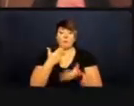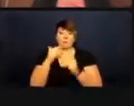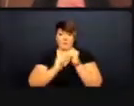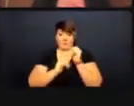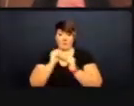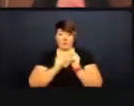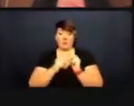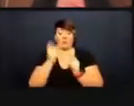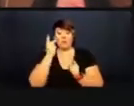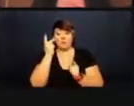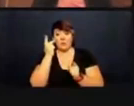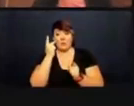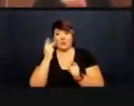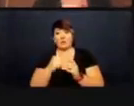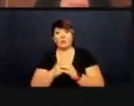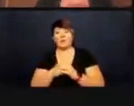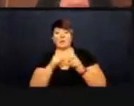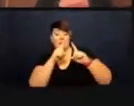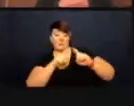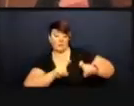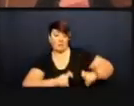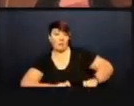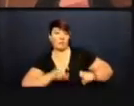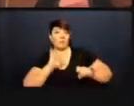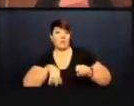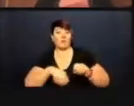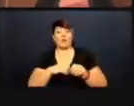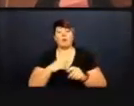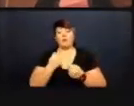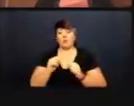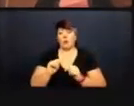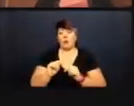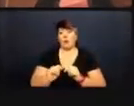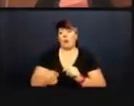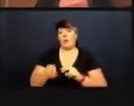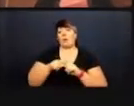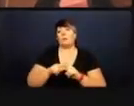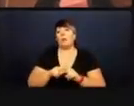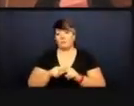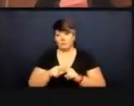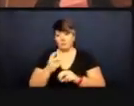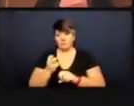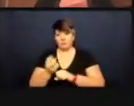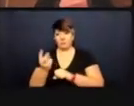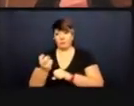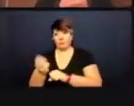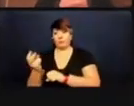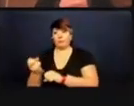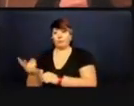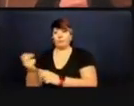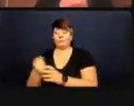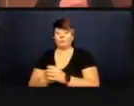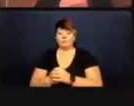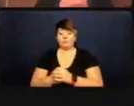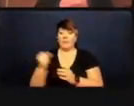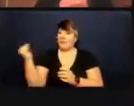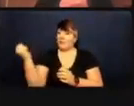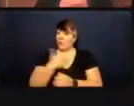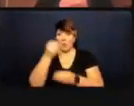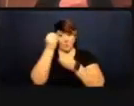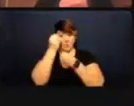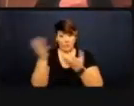kwa kila shule ya JCPS na tunajaribu kusasisha taarifa hizi kila baada